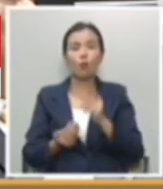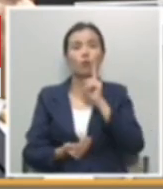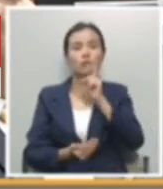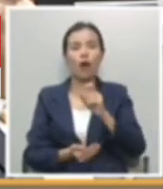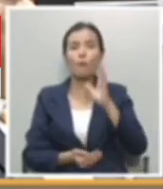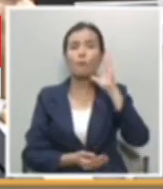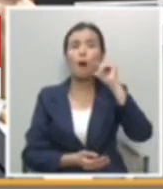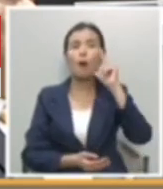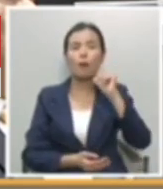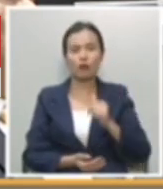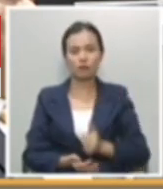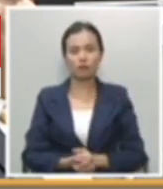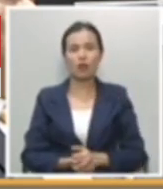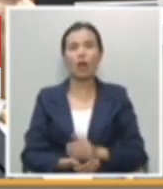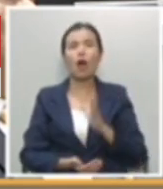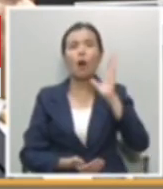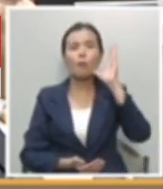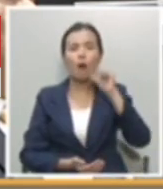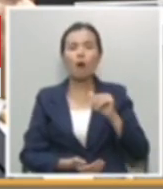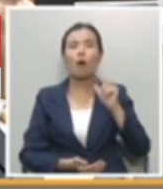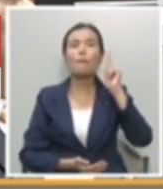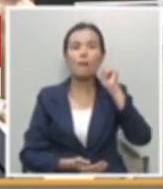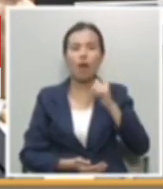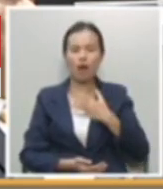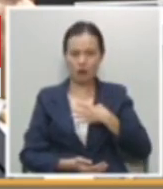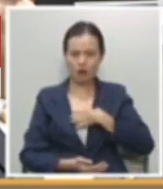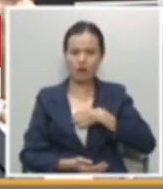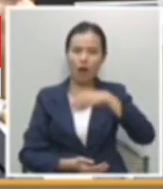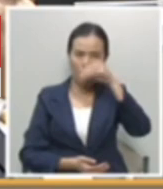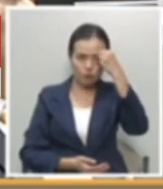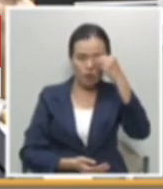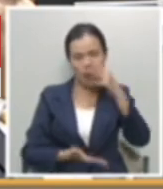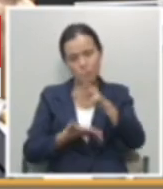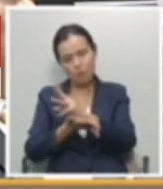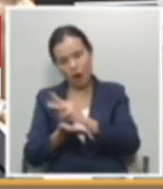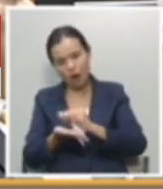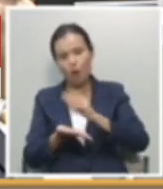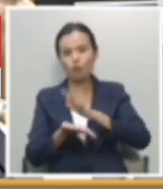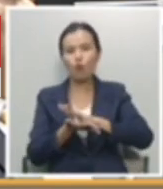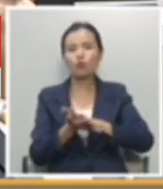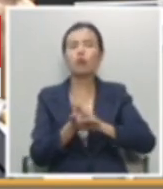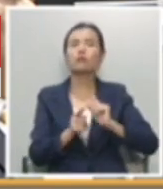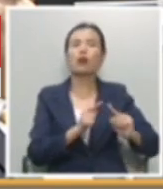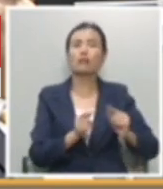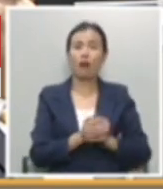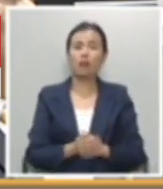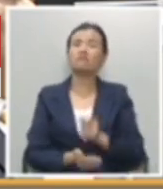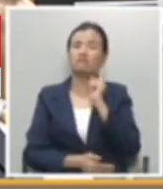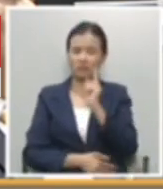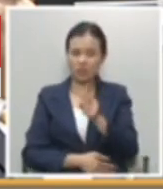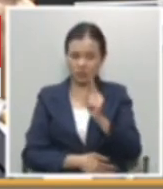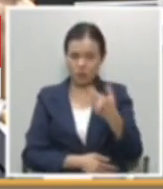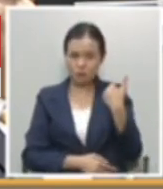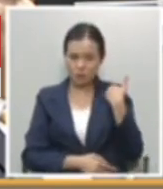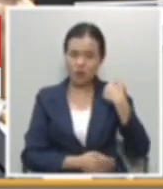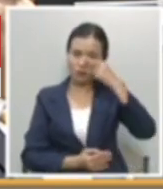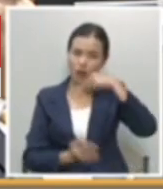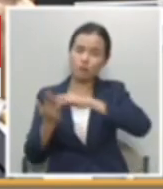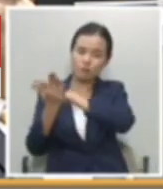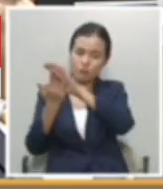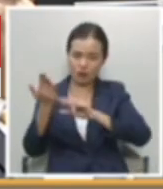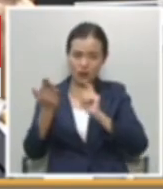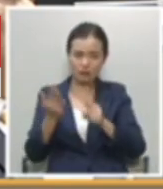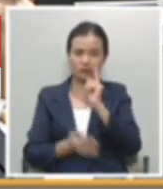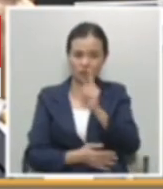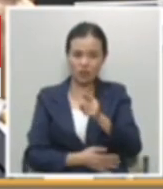กับแม่ว่าพ่อครับแม่ครับผมอยากไปเรียนที่นั่นที่นี่มันเป็นเรื่องจริงที่เกิดขึ้นในประเทศไทยท่านประ